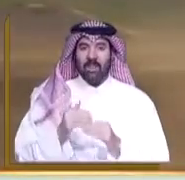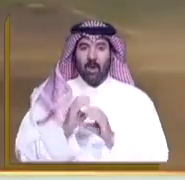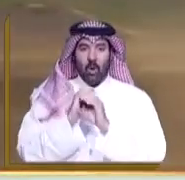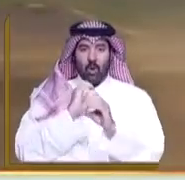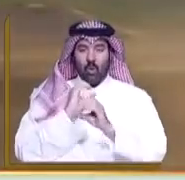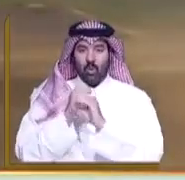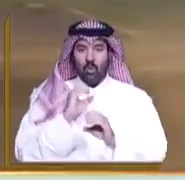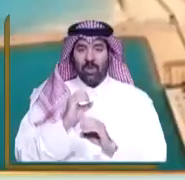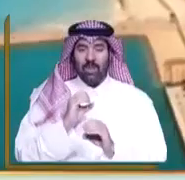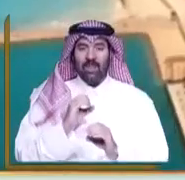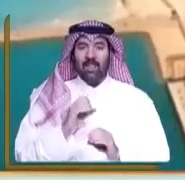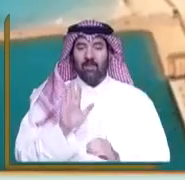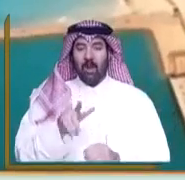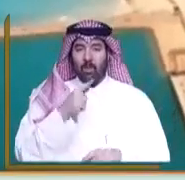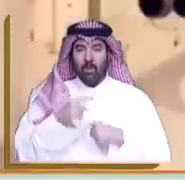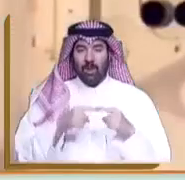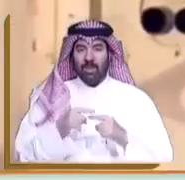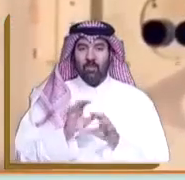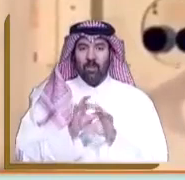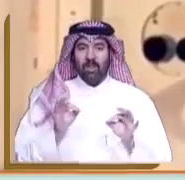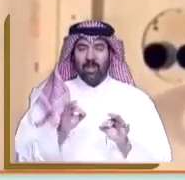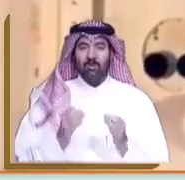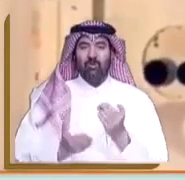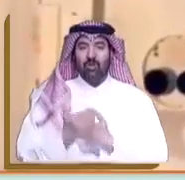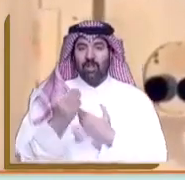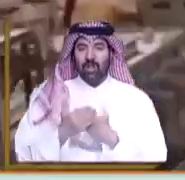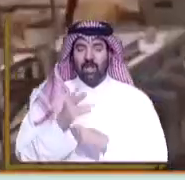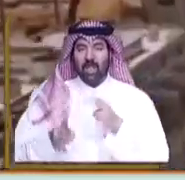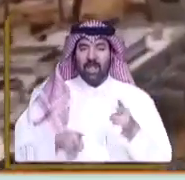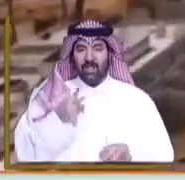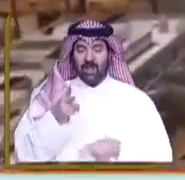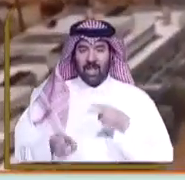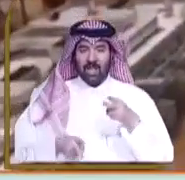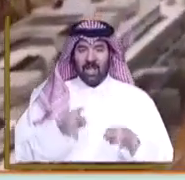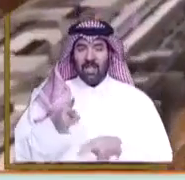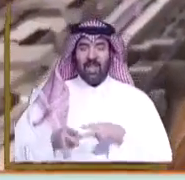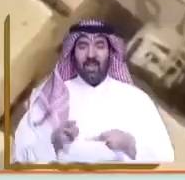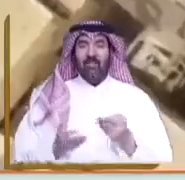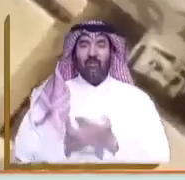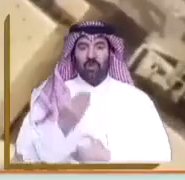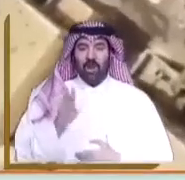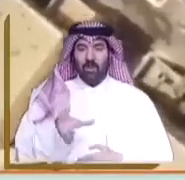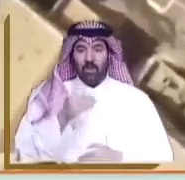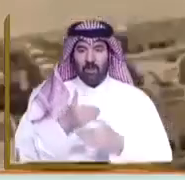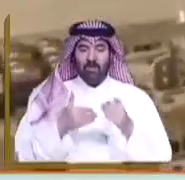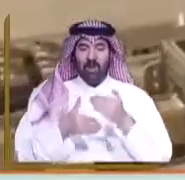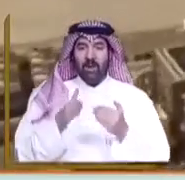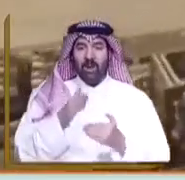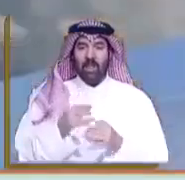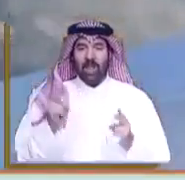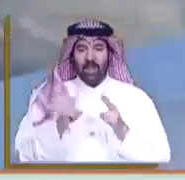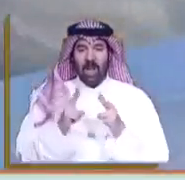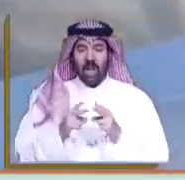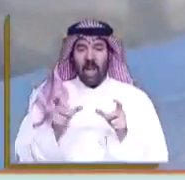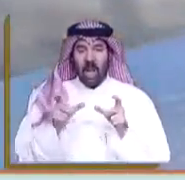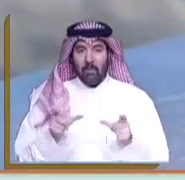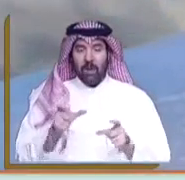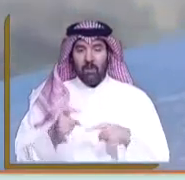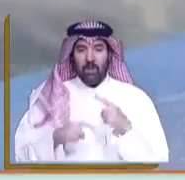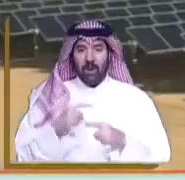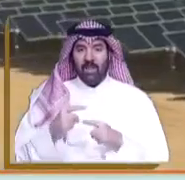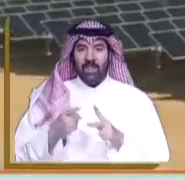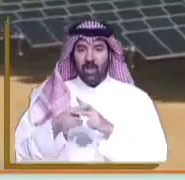وخطوط أنابيب، وكذلك إنشاء خطوط للسكك الحديدية. كما يهدف المشروع إلى تعزيز أمن الطاقة ودعم جهود تطوير